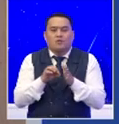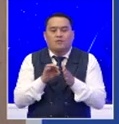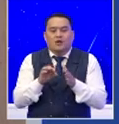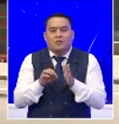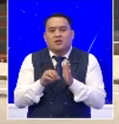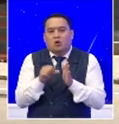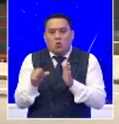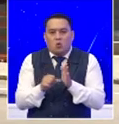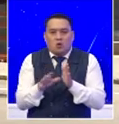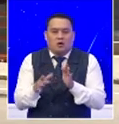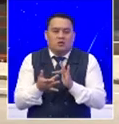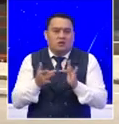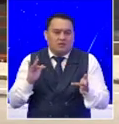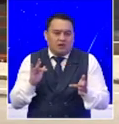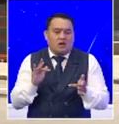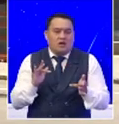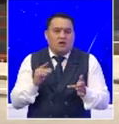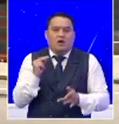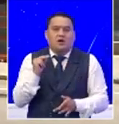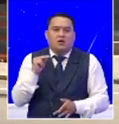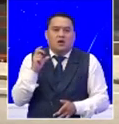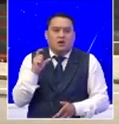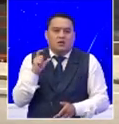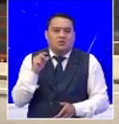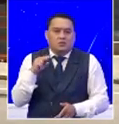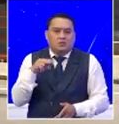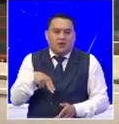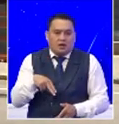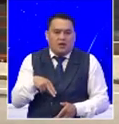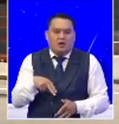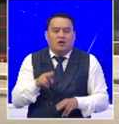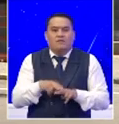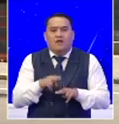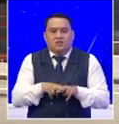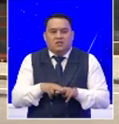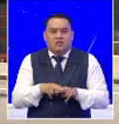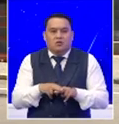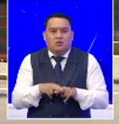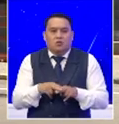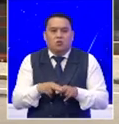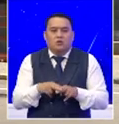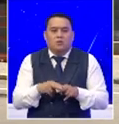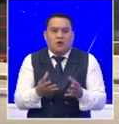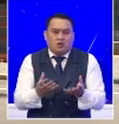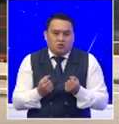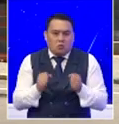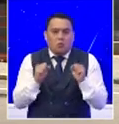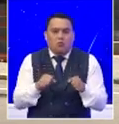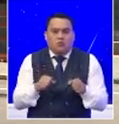Ну, получение ЦП, получение водительского удостоверения. Сейчас даже